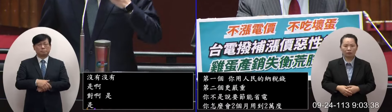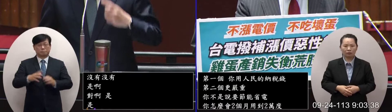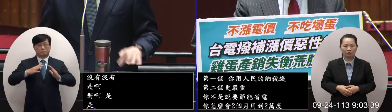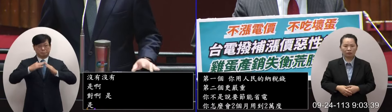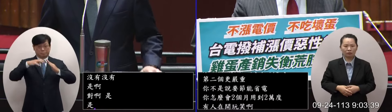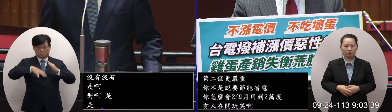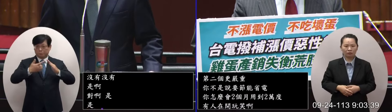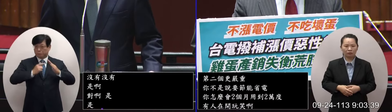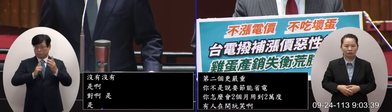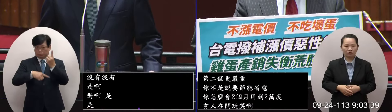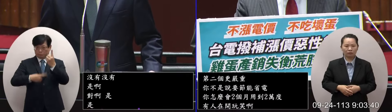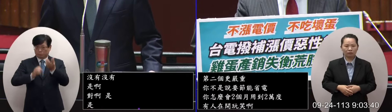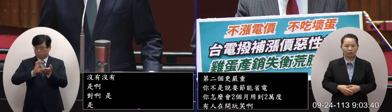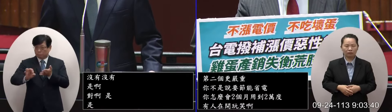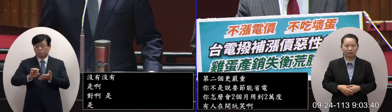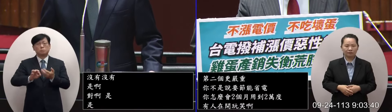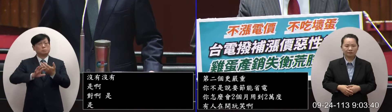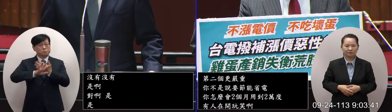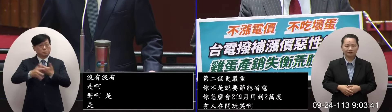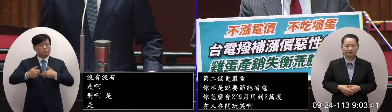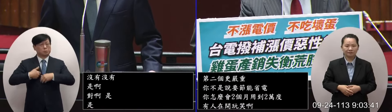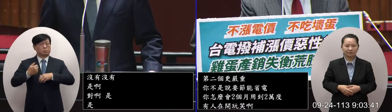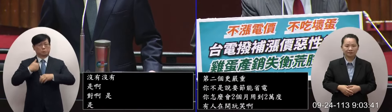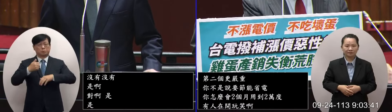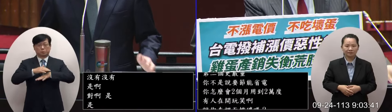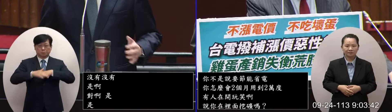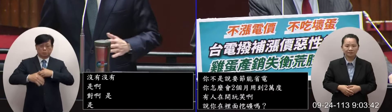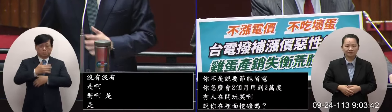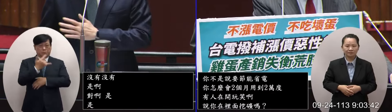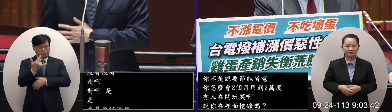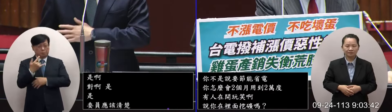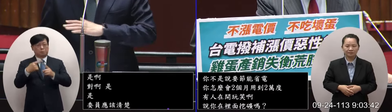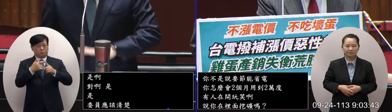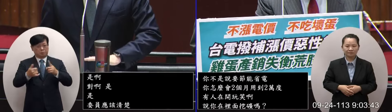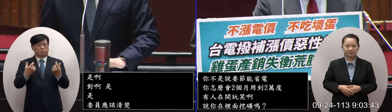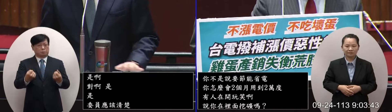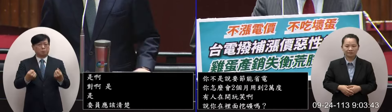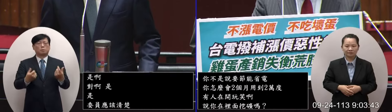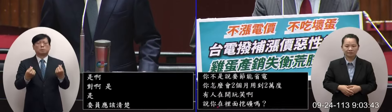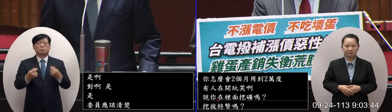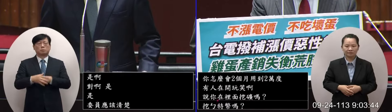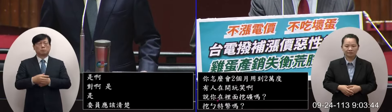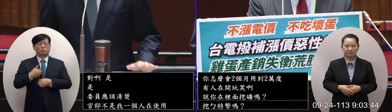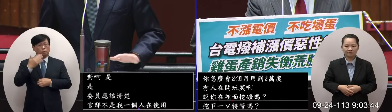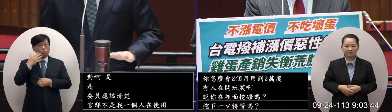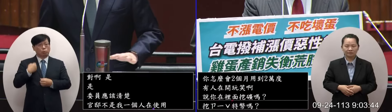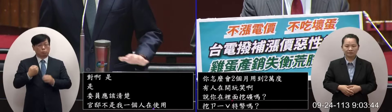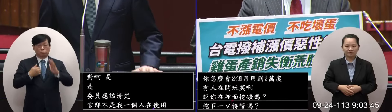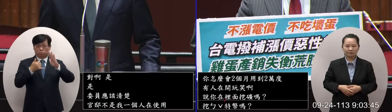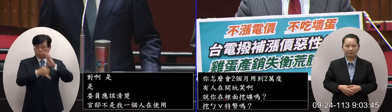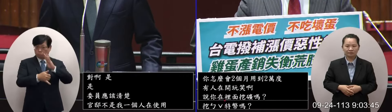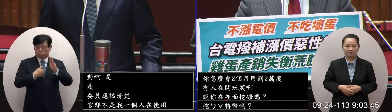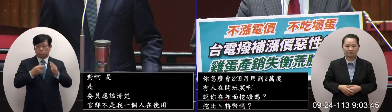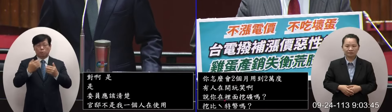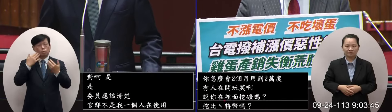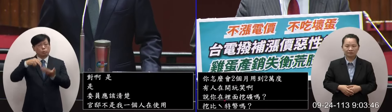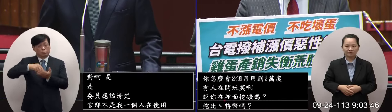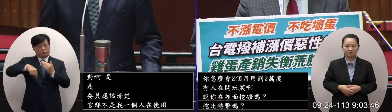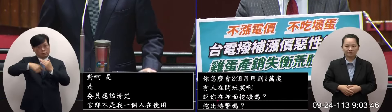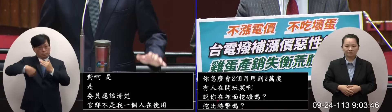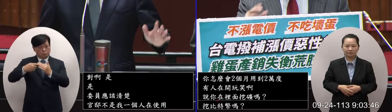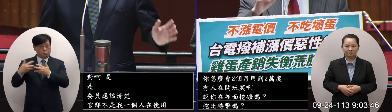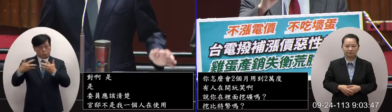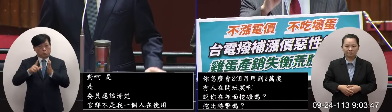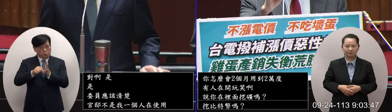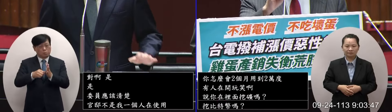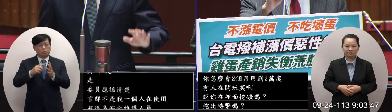邸不是我一个人在使用，有很多的安全维护人员。当我在这里，在大院在备询